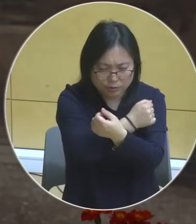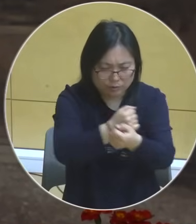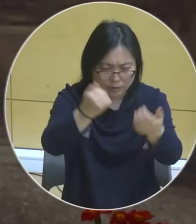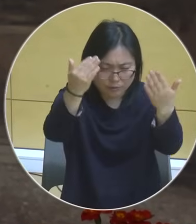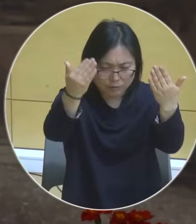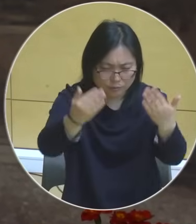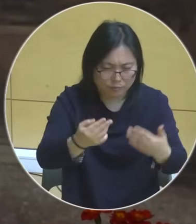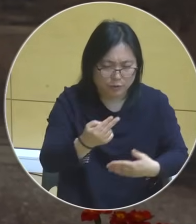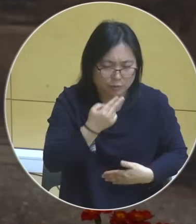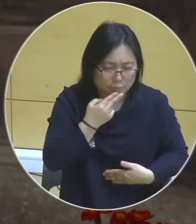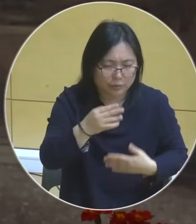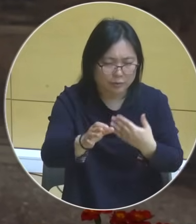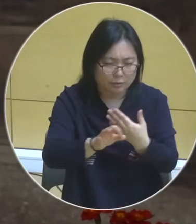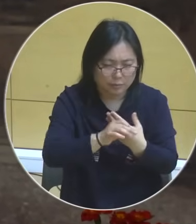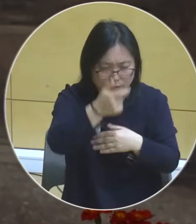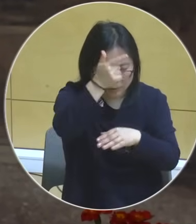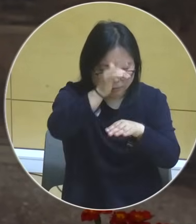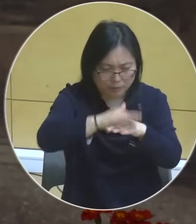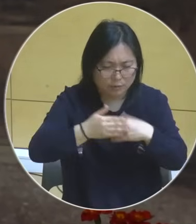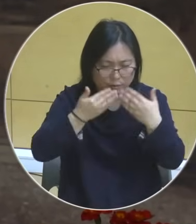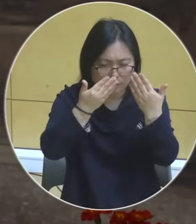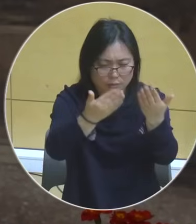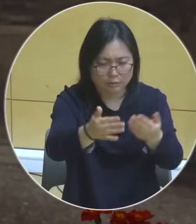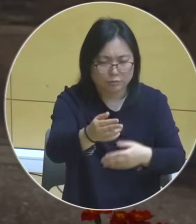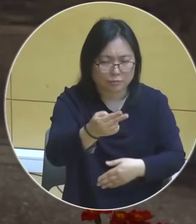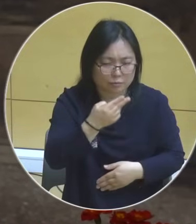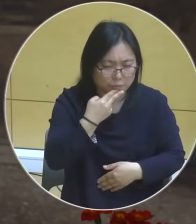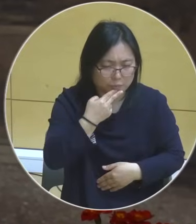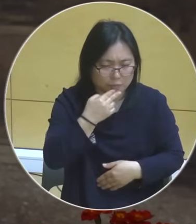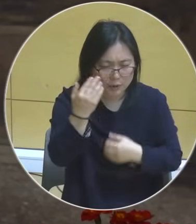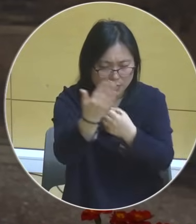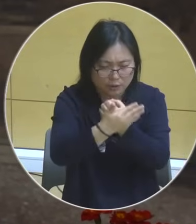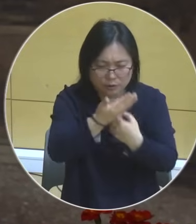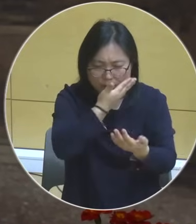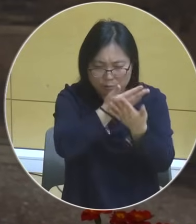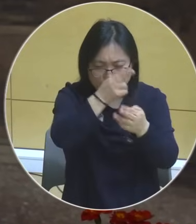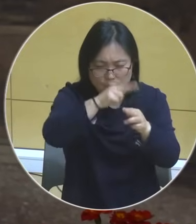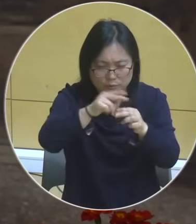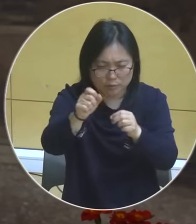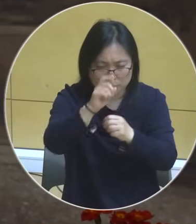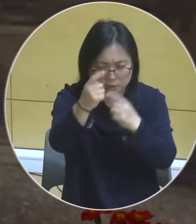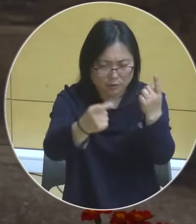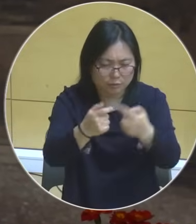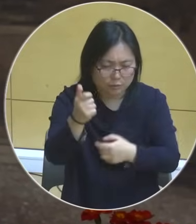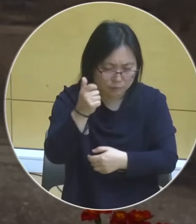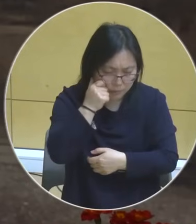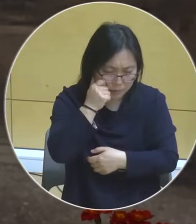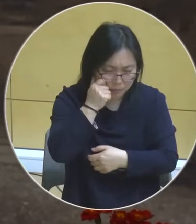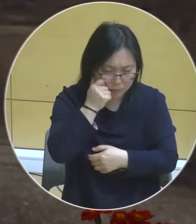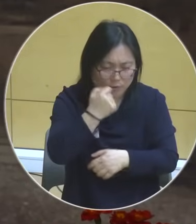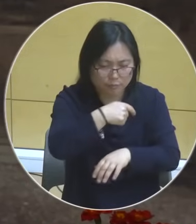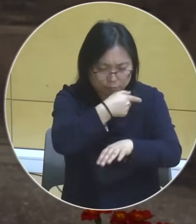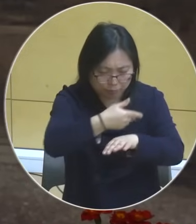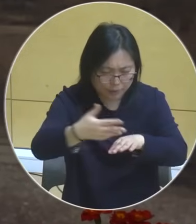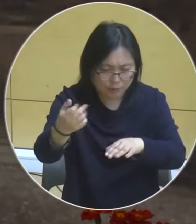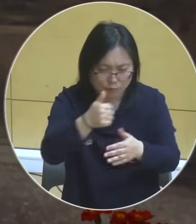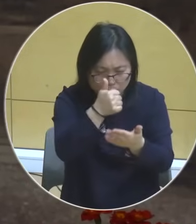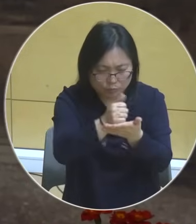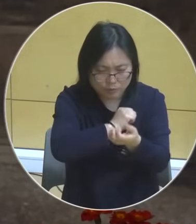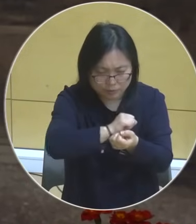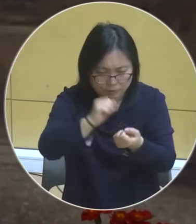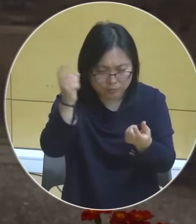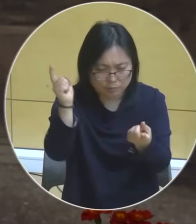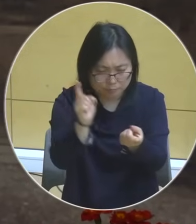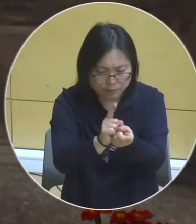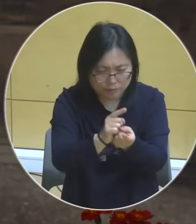주시지 아니하였더라면 예배를 드릴 수가 없습니다. 은혜의 보좌 앞에 나갈 수가 없습니다. 그 피로 죄 씻음 받은 주의